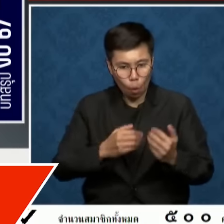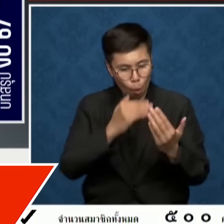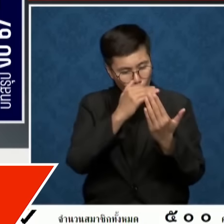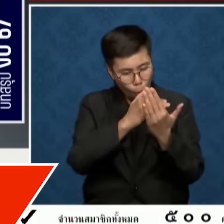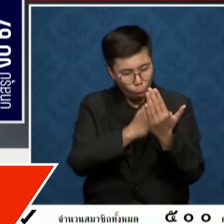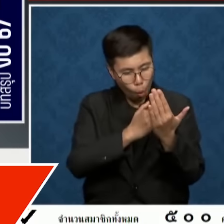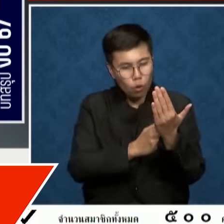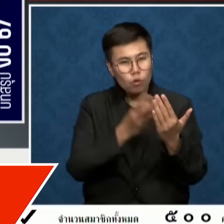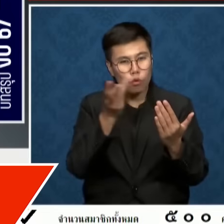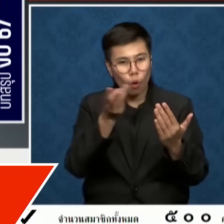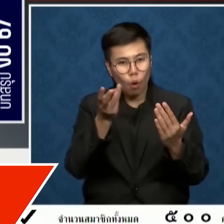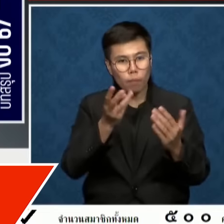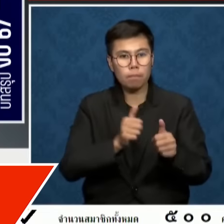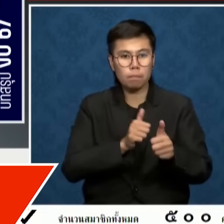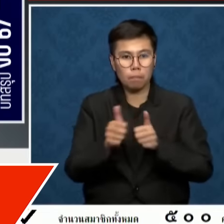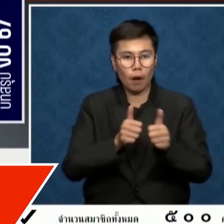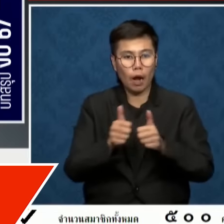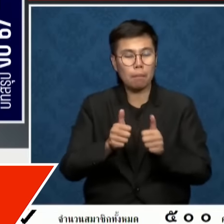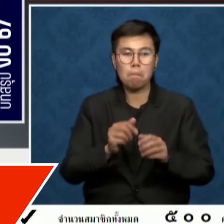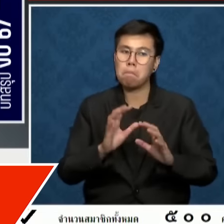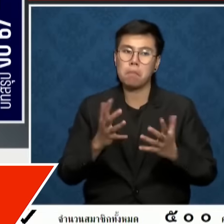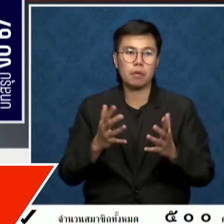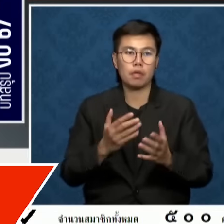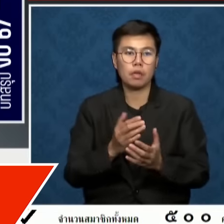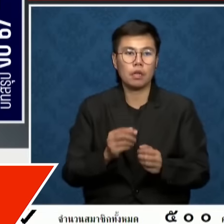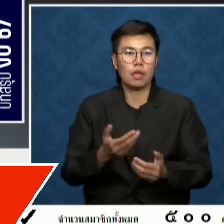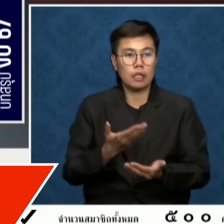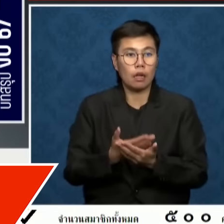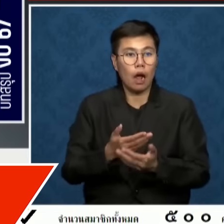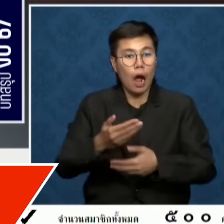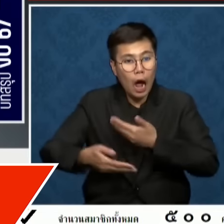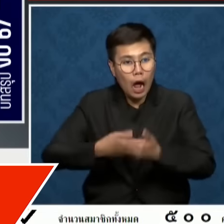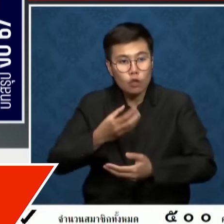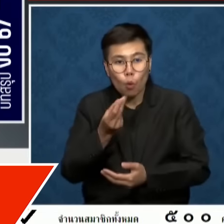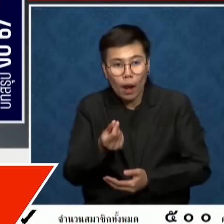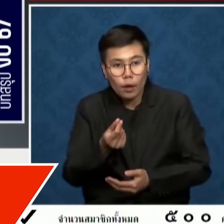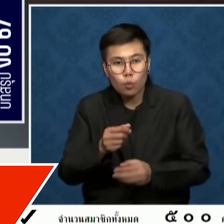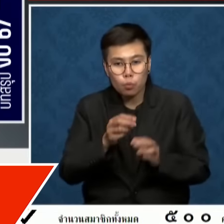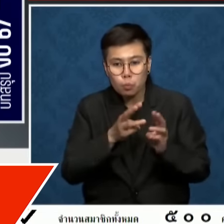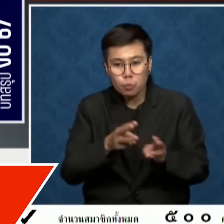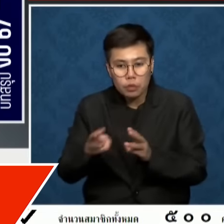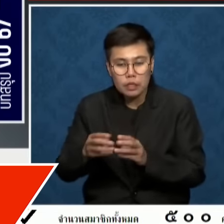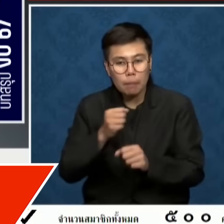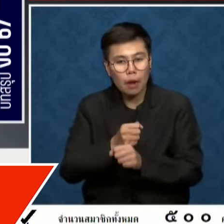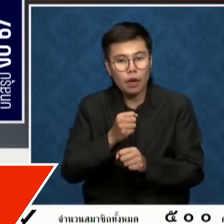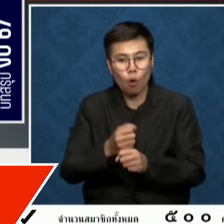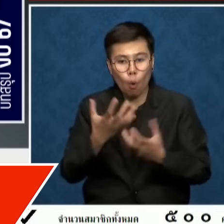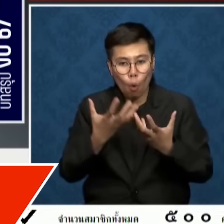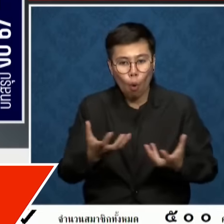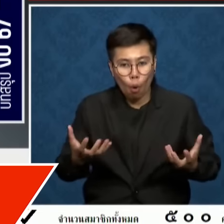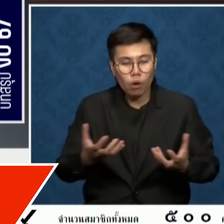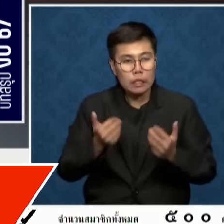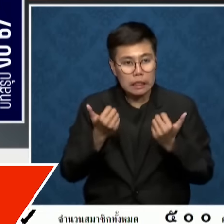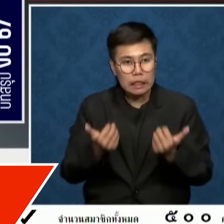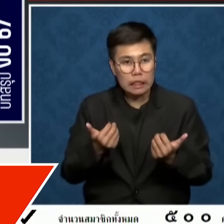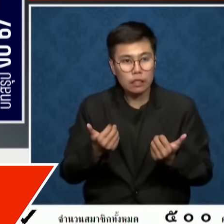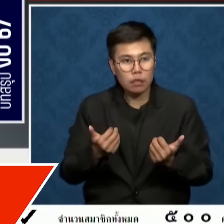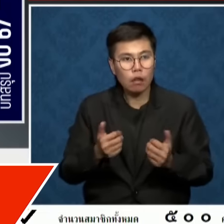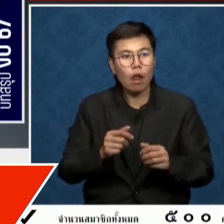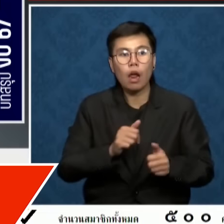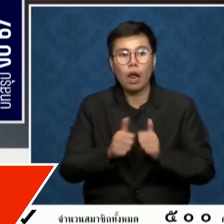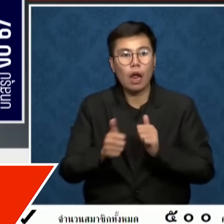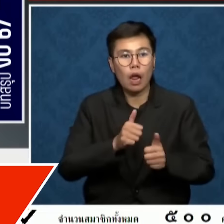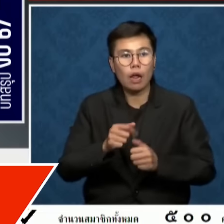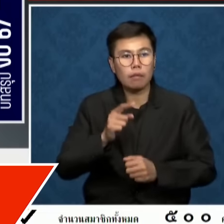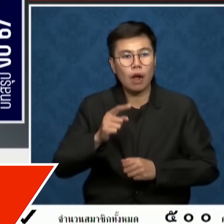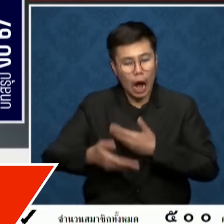ี้ไม่มีการแข่งคันราคาไม่มีการแข่งคันทางเทคนิกและทำให้สินค้านวักรรมเห่านี้ไม่สามารแ่งคัน